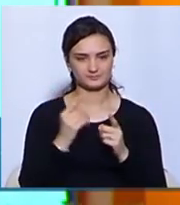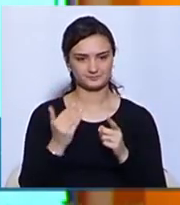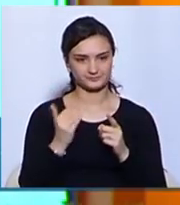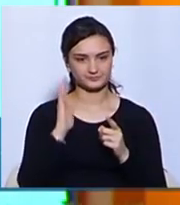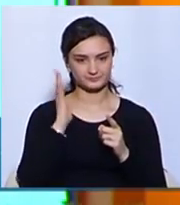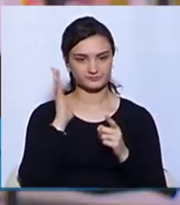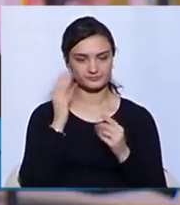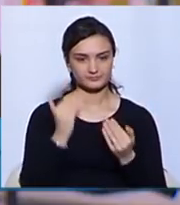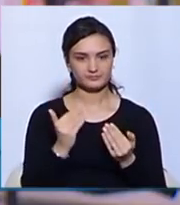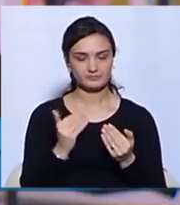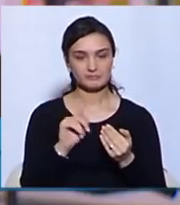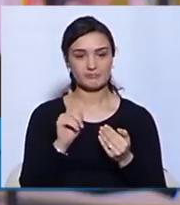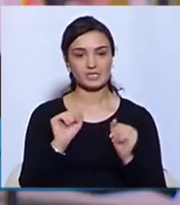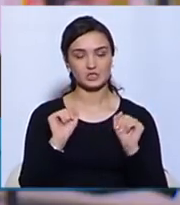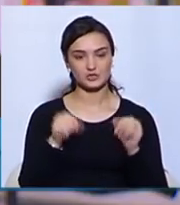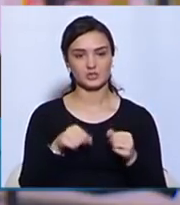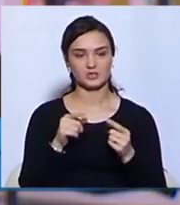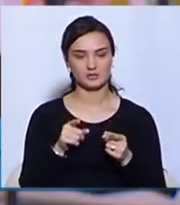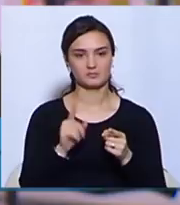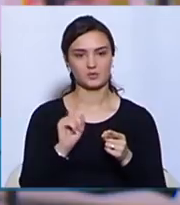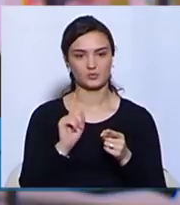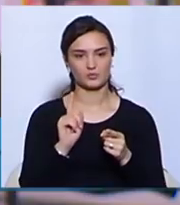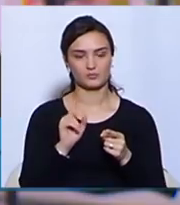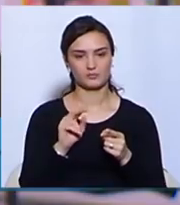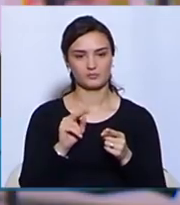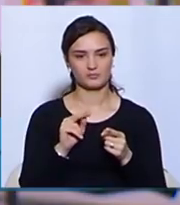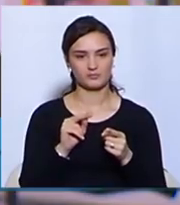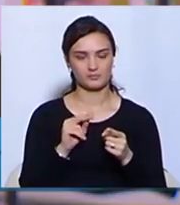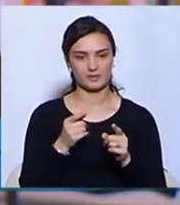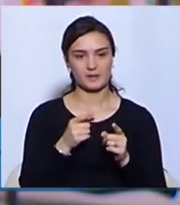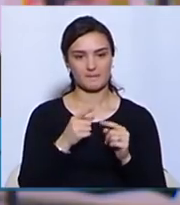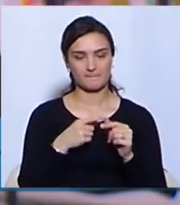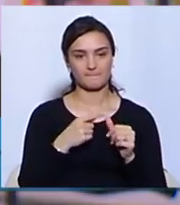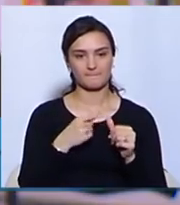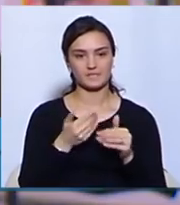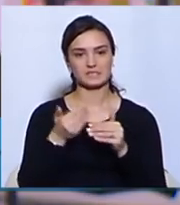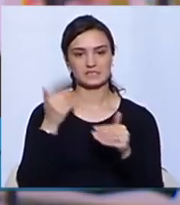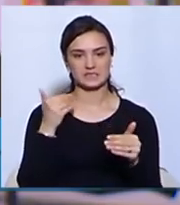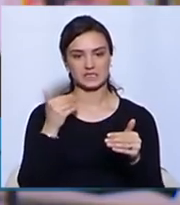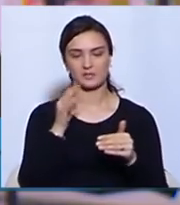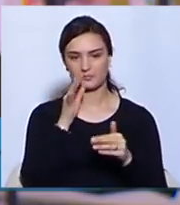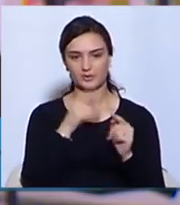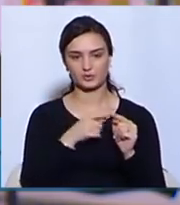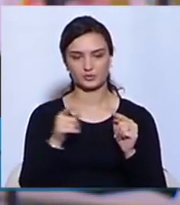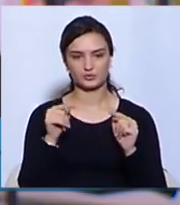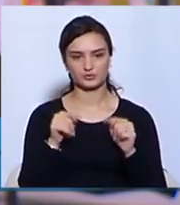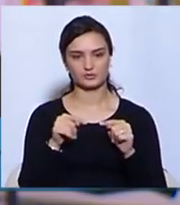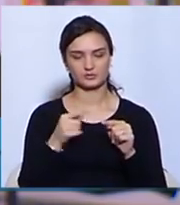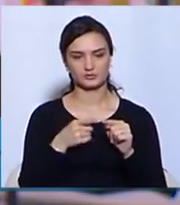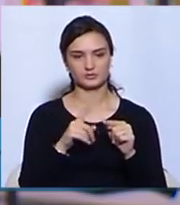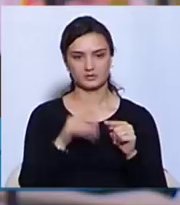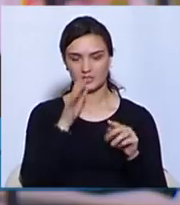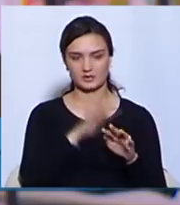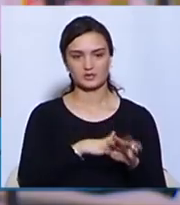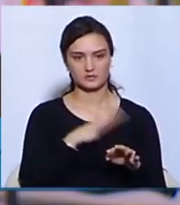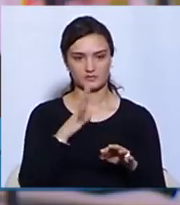შემდეგ. რაც შეიძლება რომ პერიოდშიც, ანუ წინა პერიოდშიც ხანგრძლივად